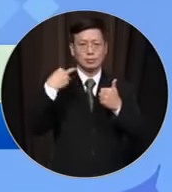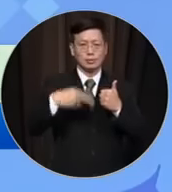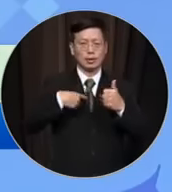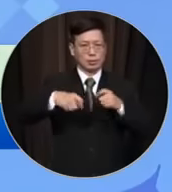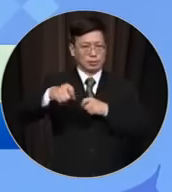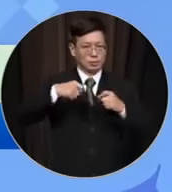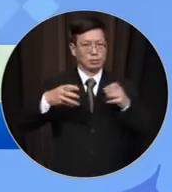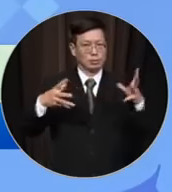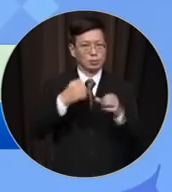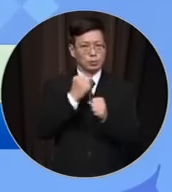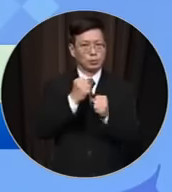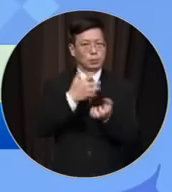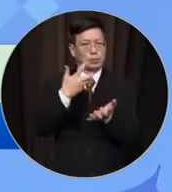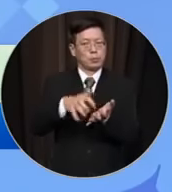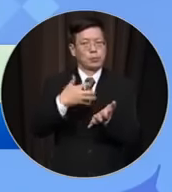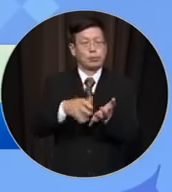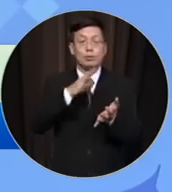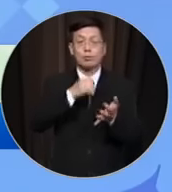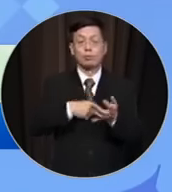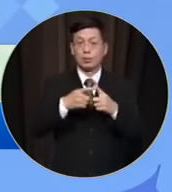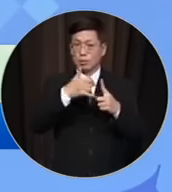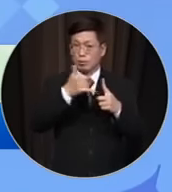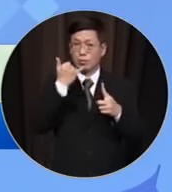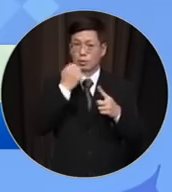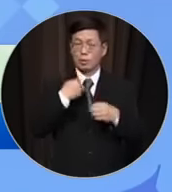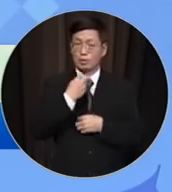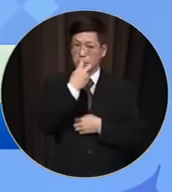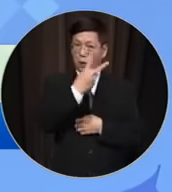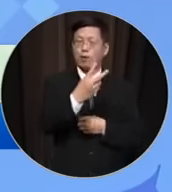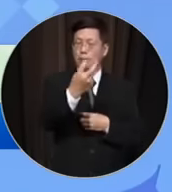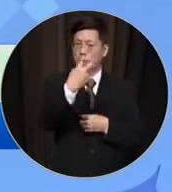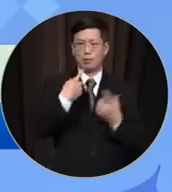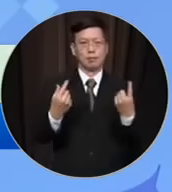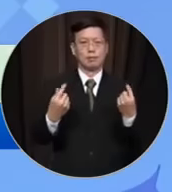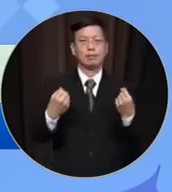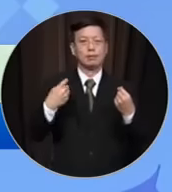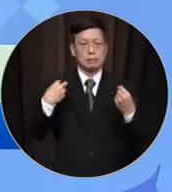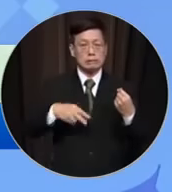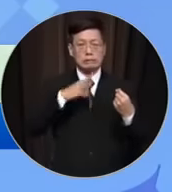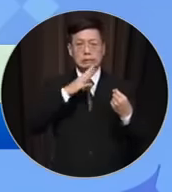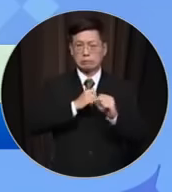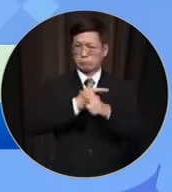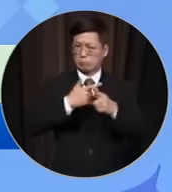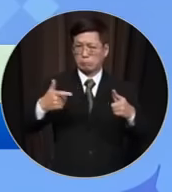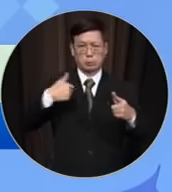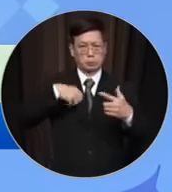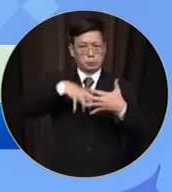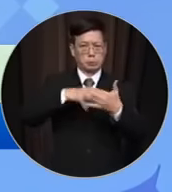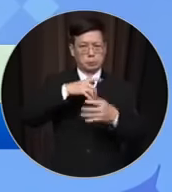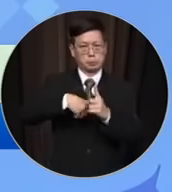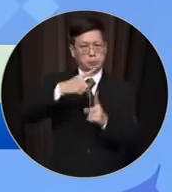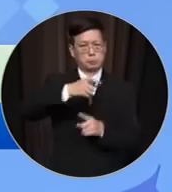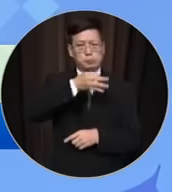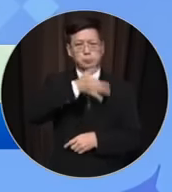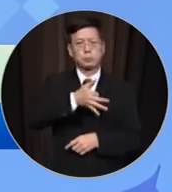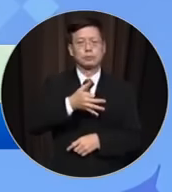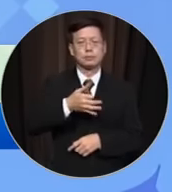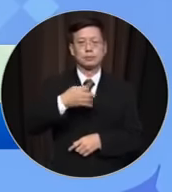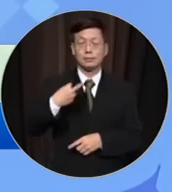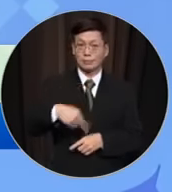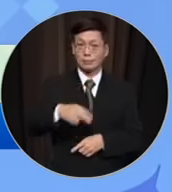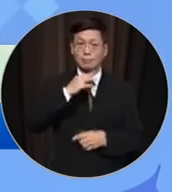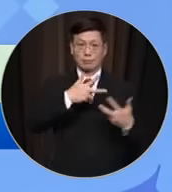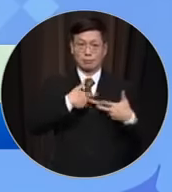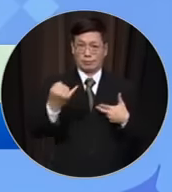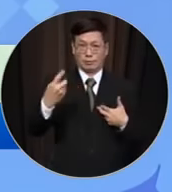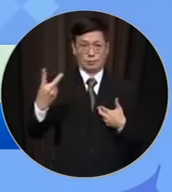划，强化了科技人员的互访交流。我们在科技合作上也有深厚的软实力。蔡主席和我都有